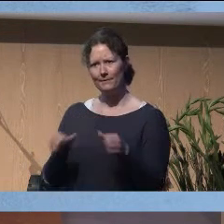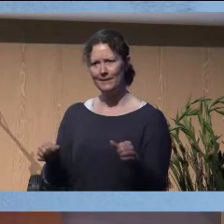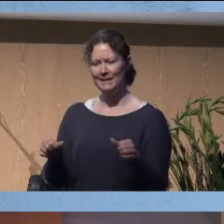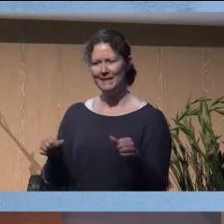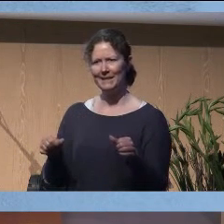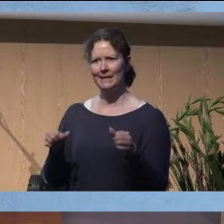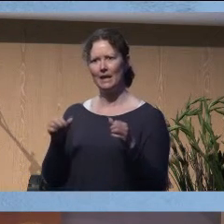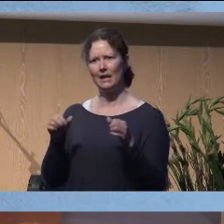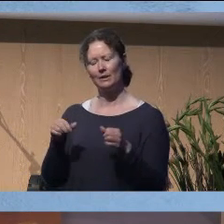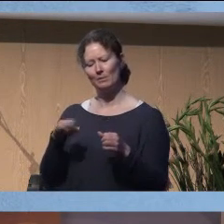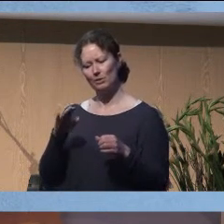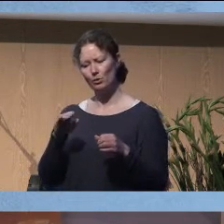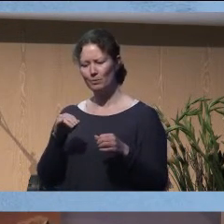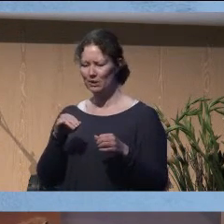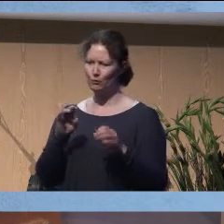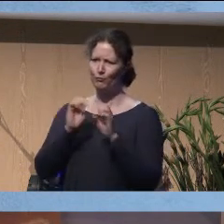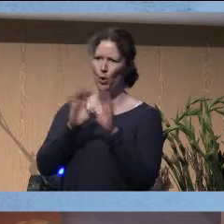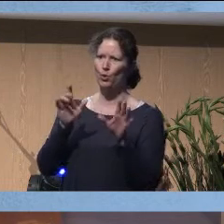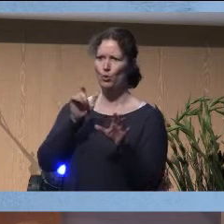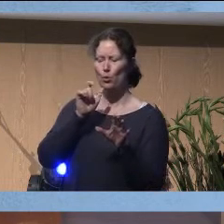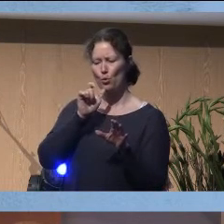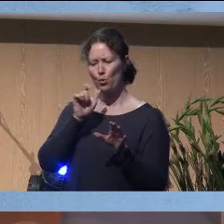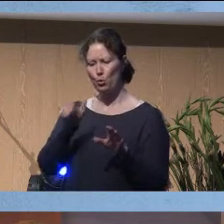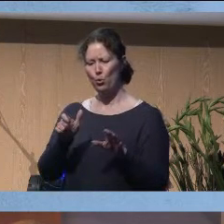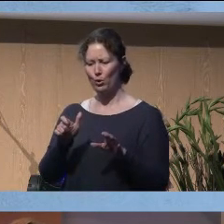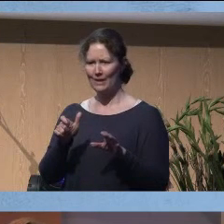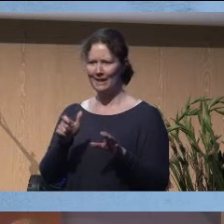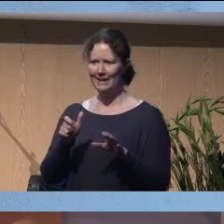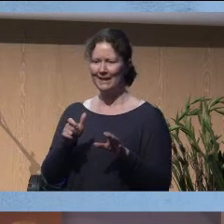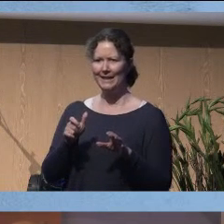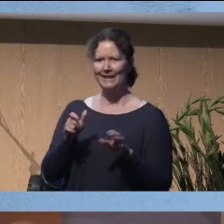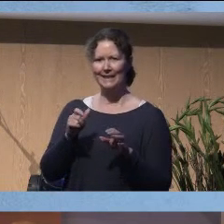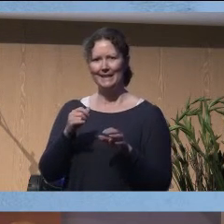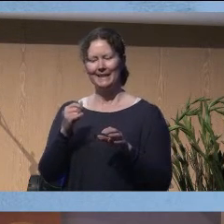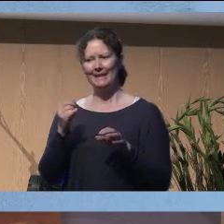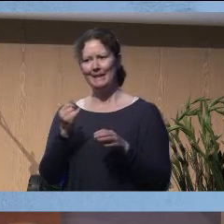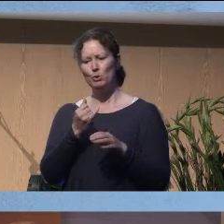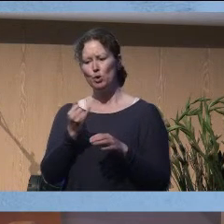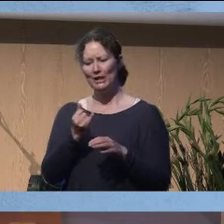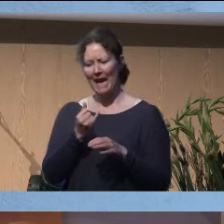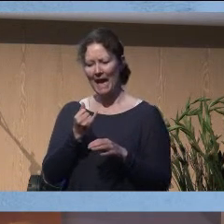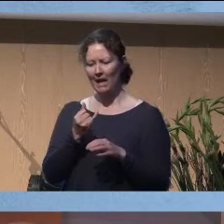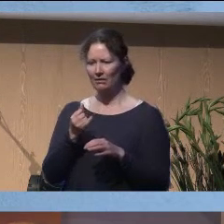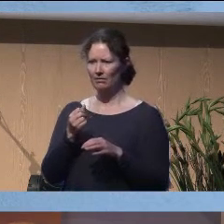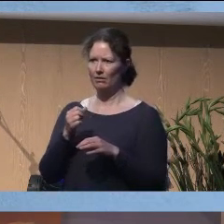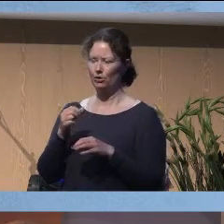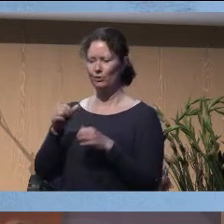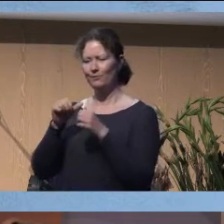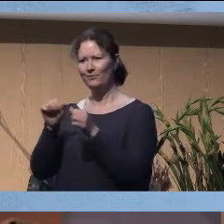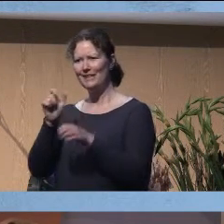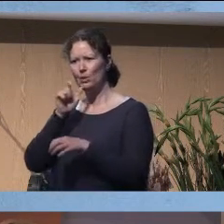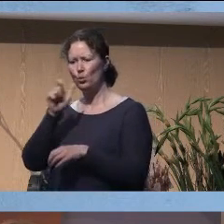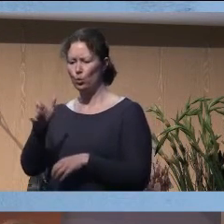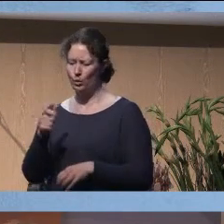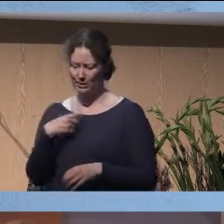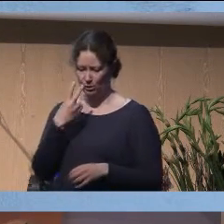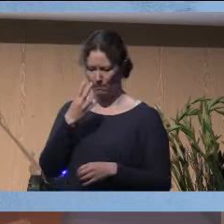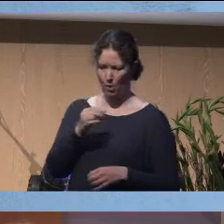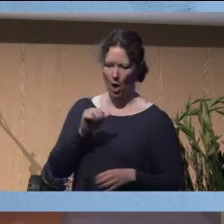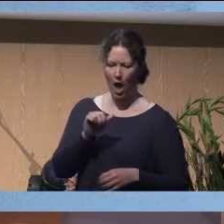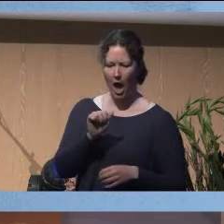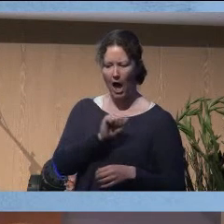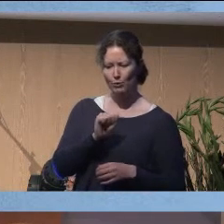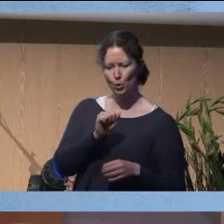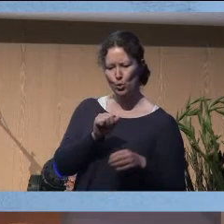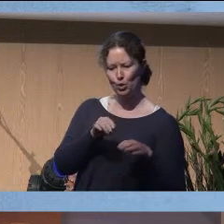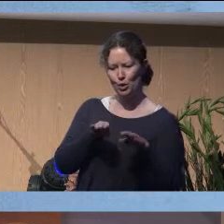ord. Sant? Immunitet, alburom, fribord. Og så jeg på antonymene, og